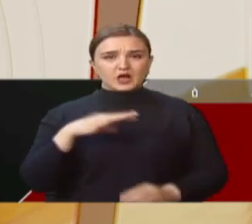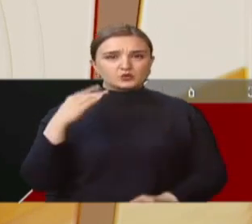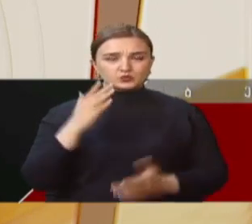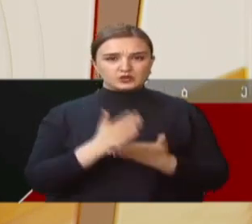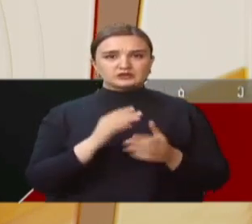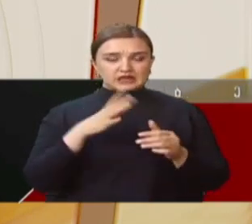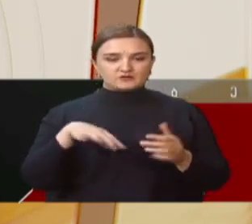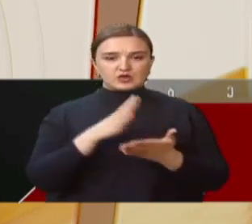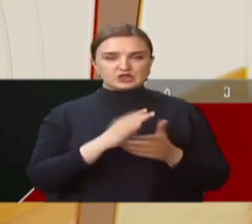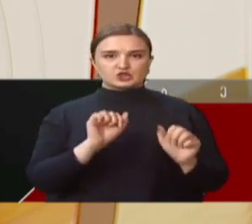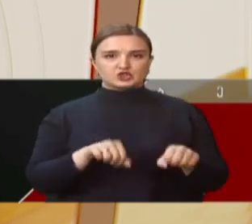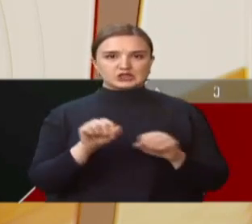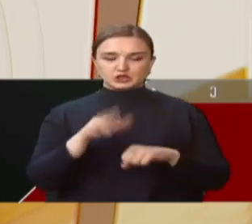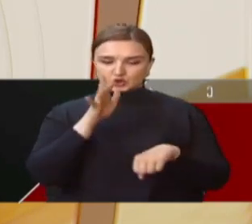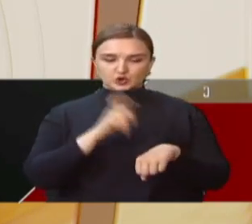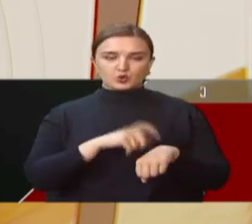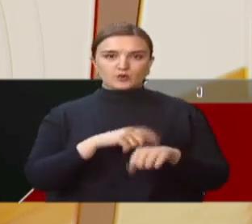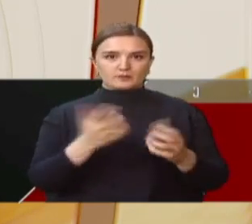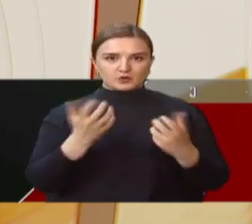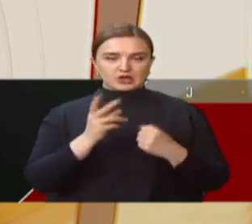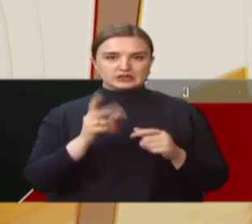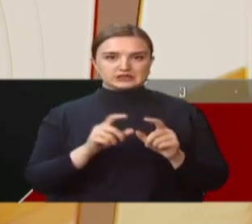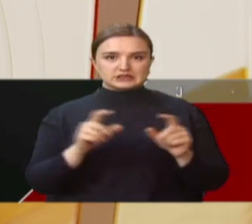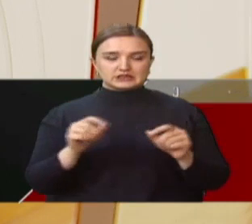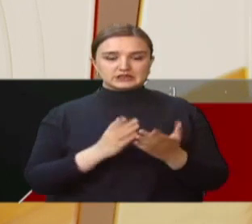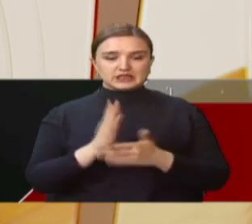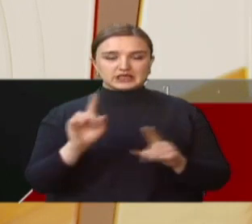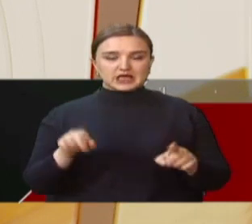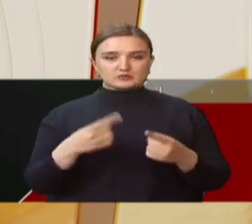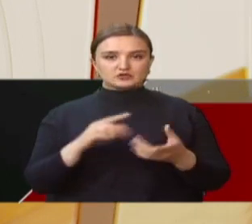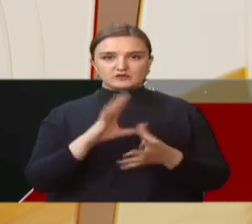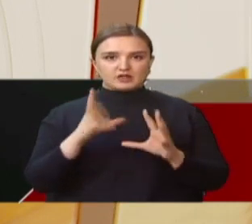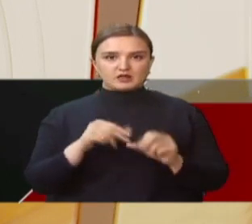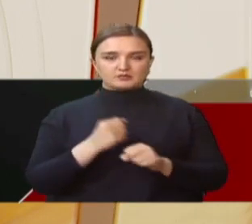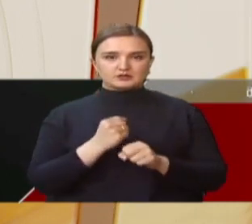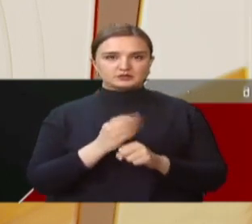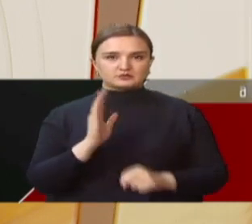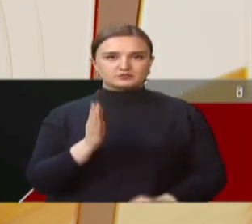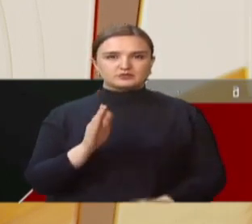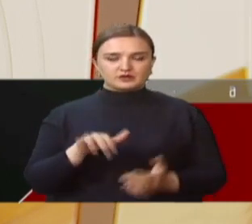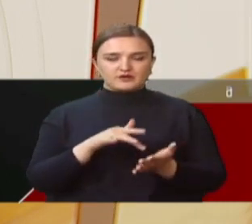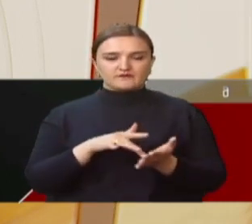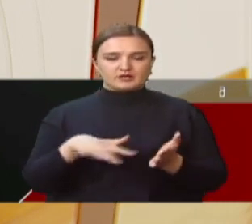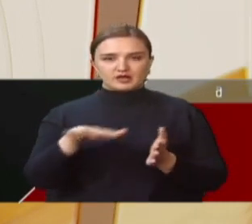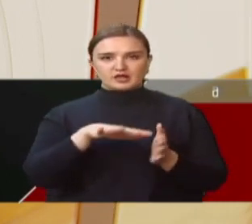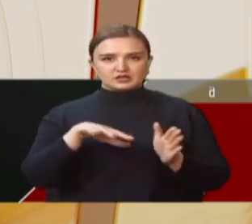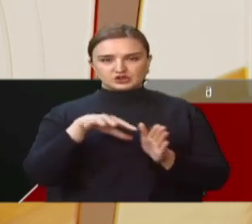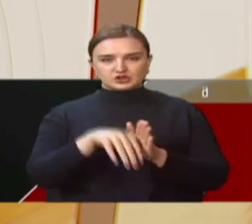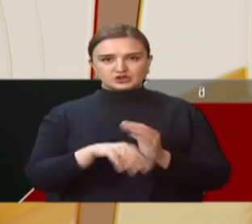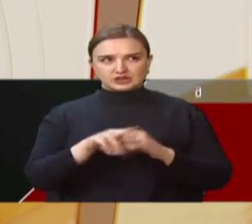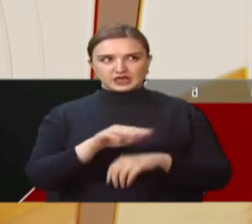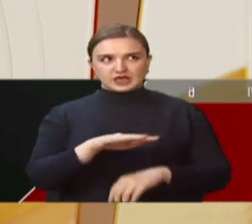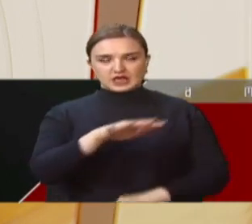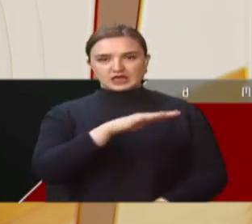აქვს შანსი დრო არის მიიღოს კანდიდატის სტატუსი და სტრატეგია აღმოჩენებელი ყველაფერს აკეთებს ქვეყნის შიგნით ქვეყნის